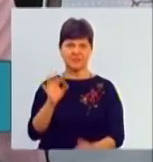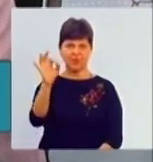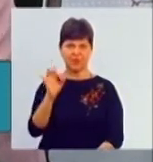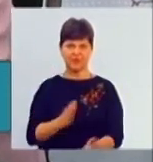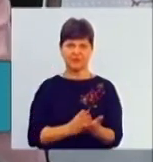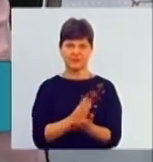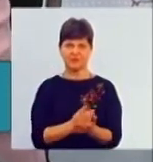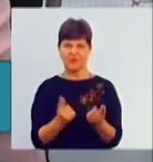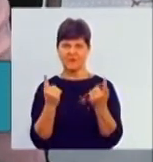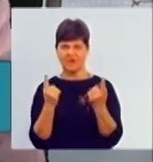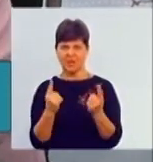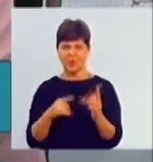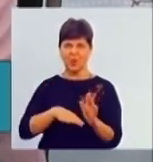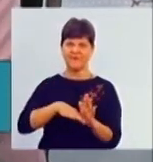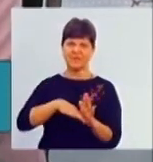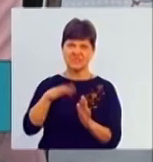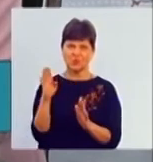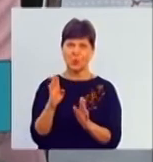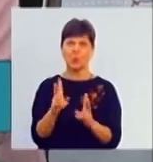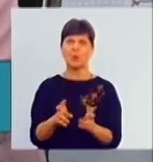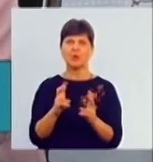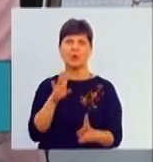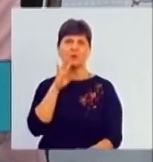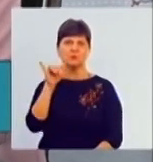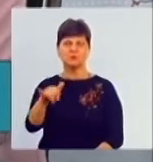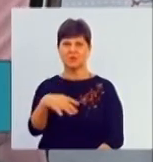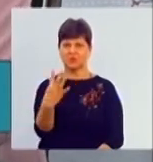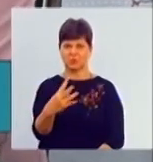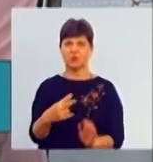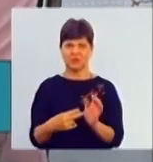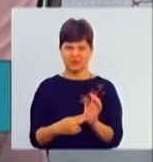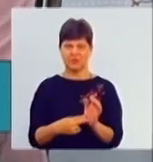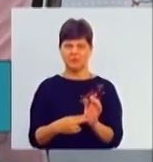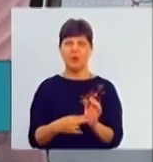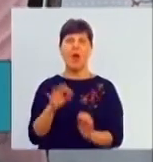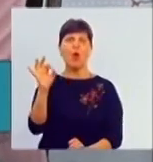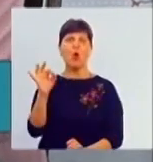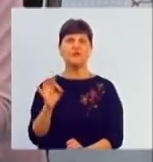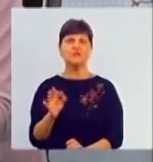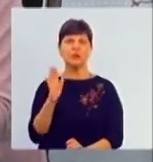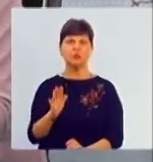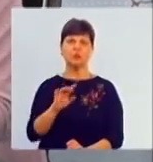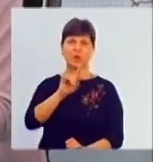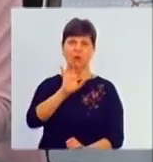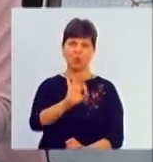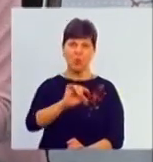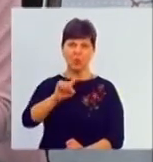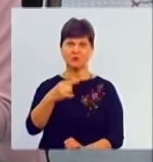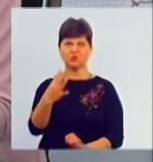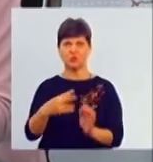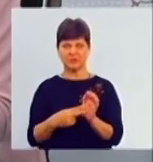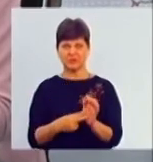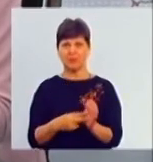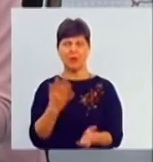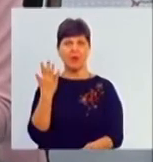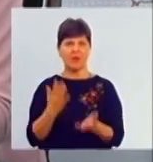великий, високий, от як у жінки 47 років, коефіцієнт 0,47 – це дуже великий коефіцієнт. Но якщо при